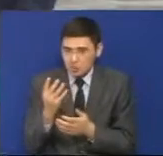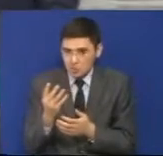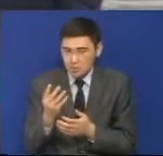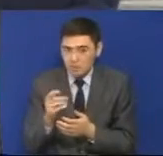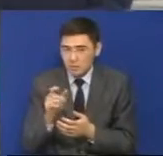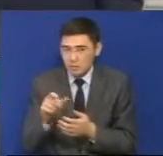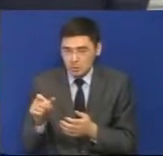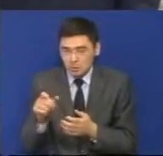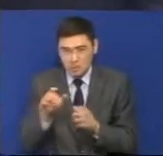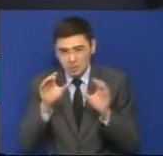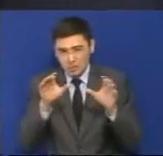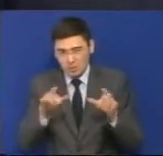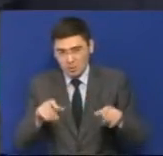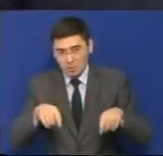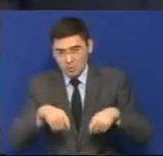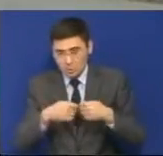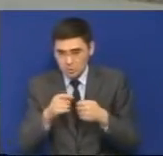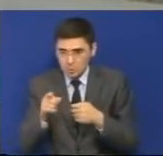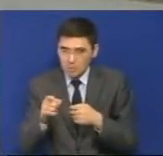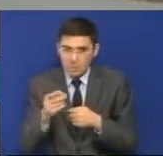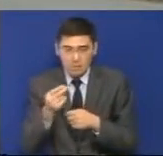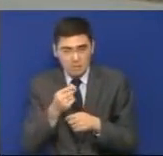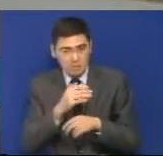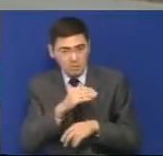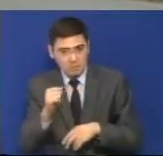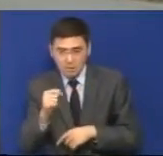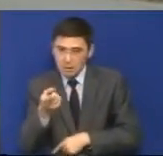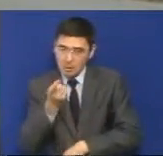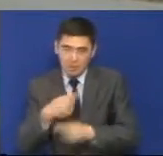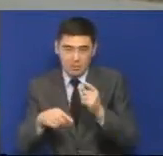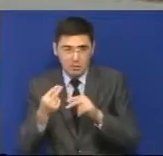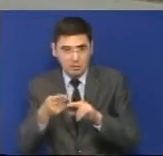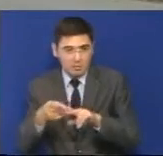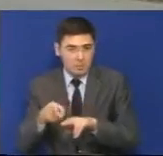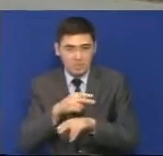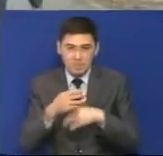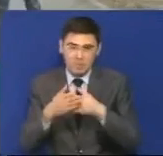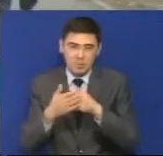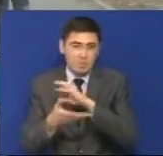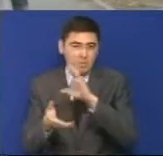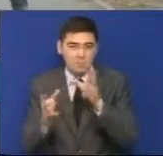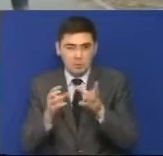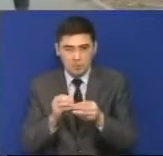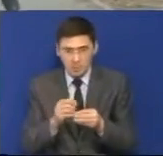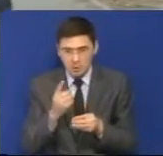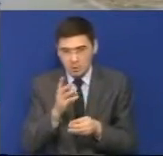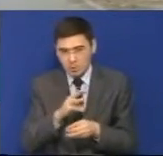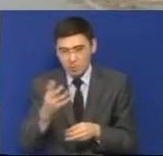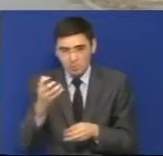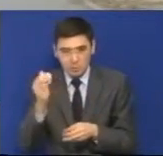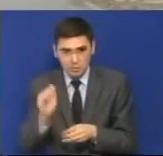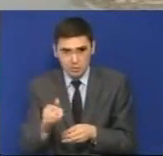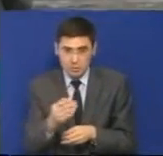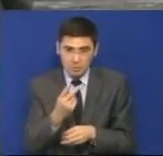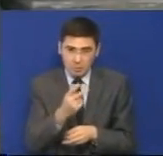жолмен алынған ақшаны толық көлемде қайтарған. Ал ол шамамен 1,5 миллион теңге. 2 адам кесте бойынша